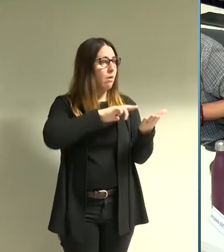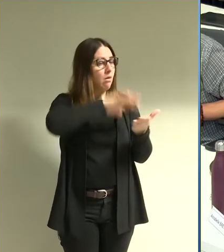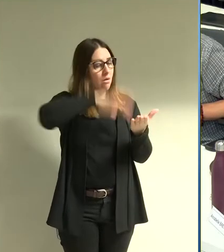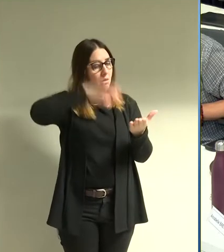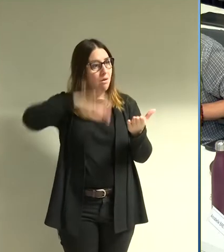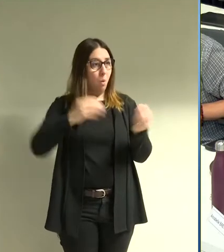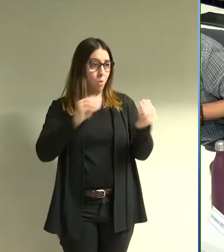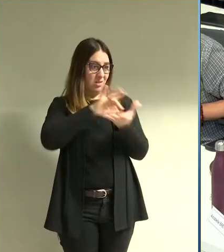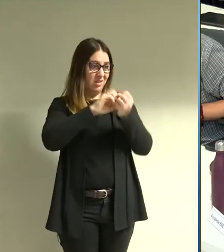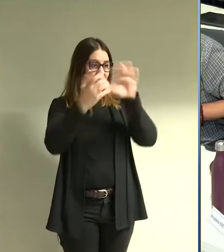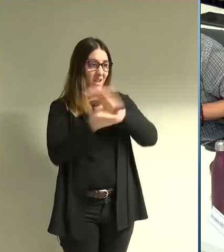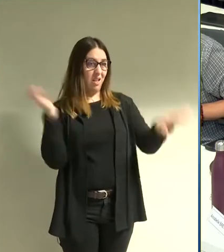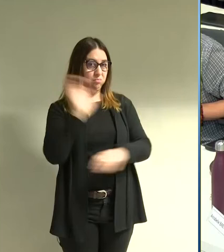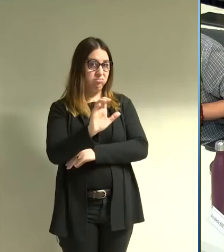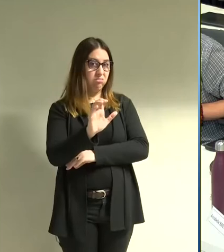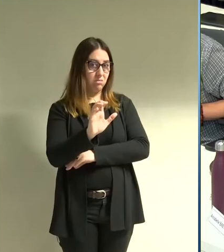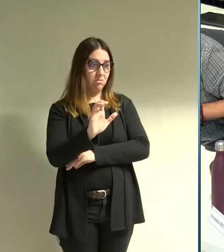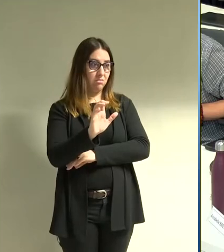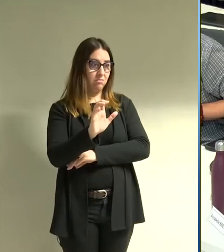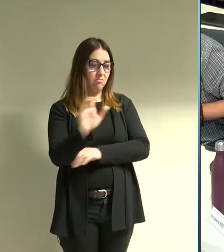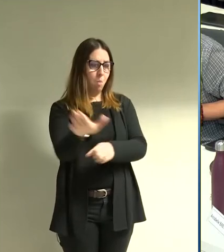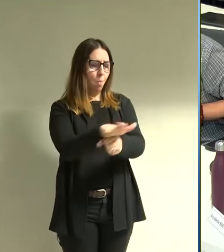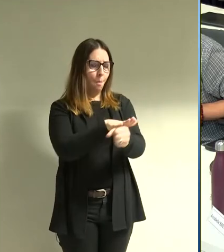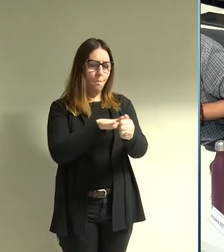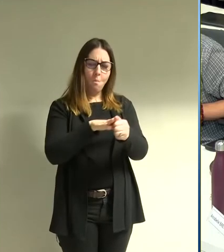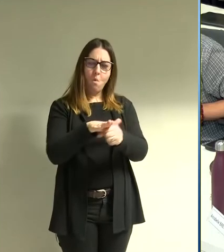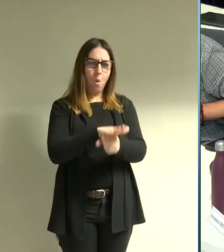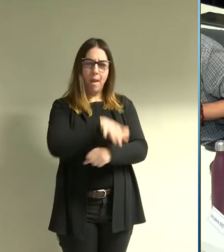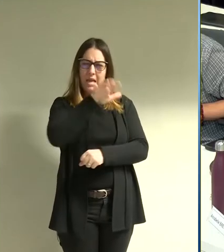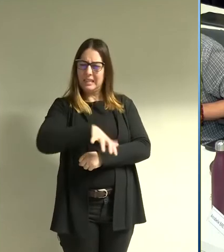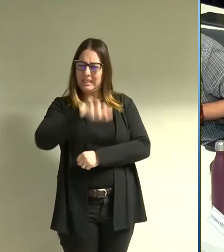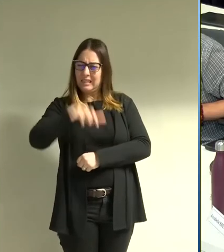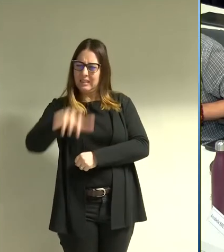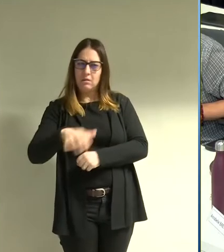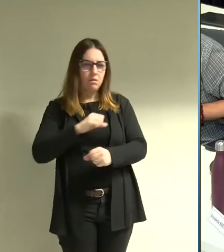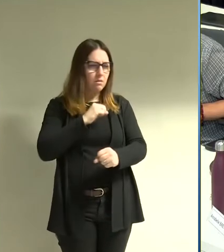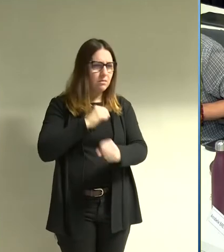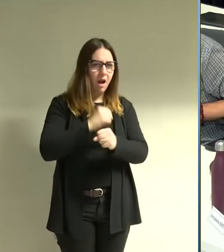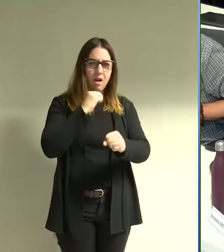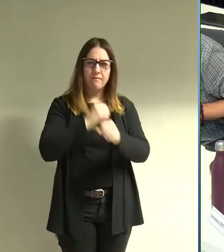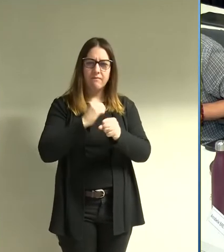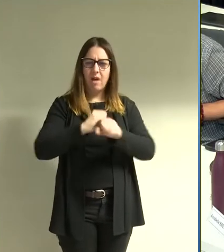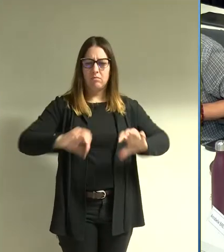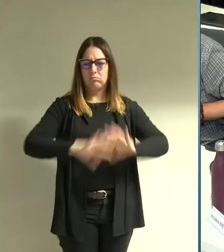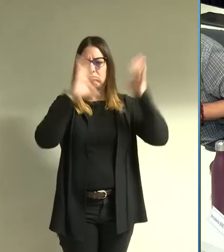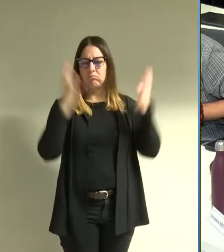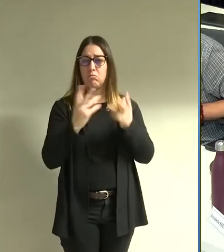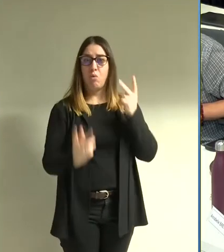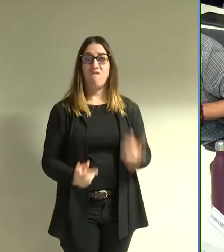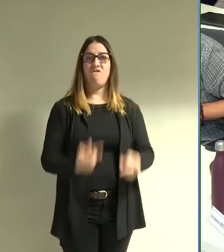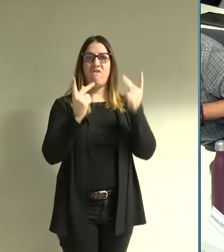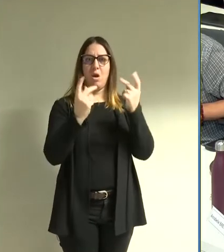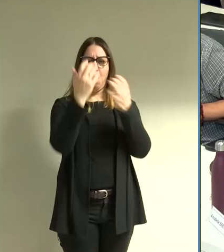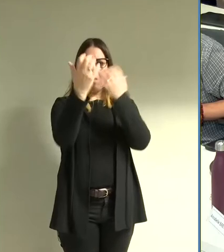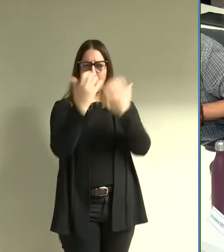le site de la ville de grenoble il est bien bien complet et on a eu on a fait un gros gros travail justement de mise en valeur de tout ce qui a été